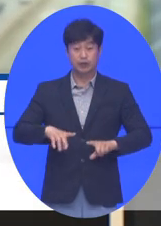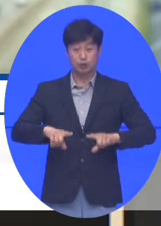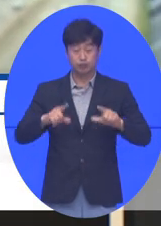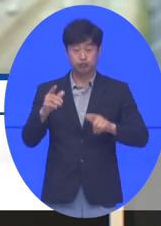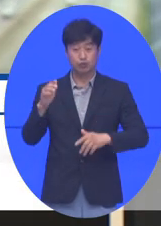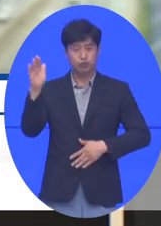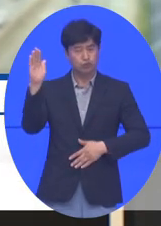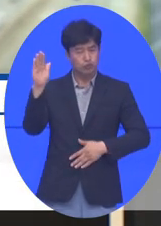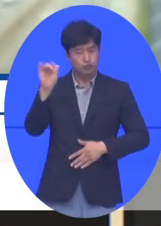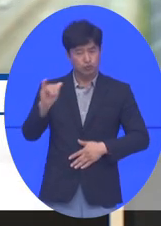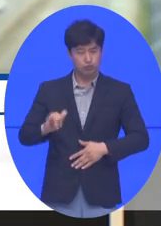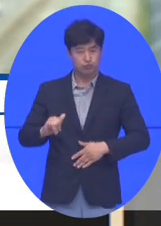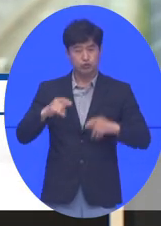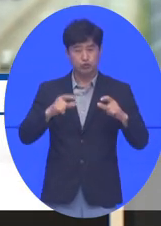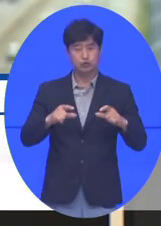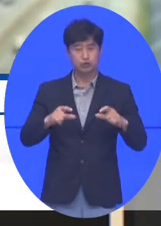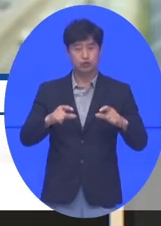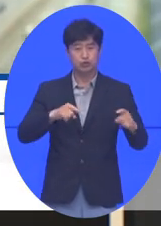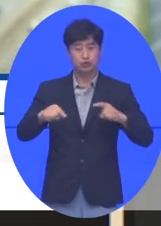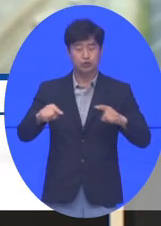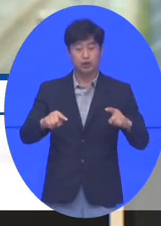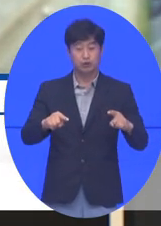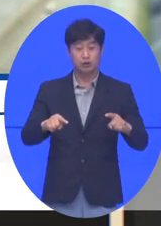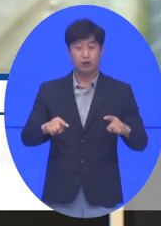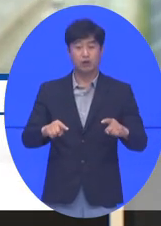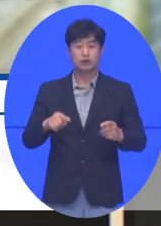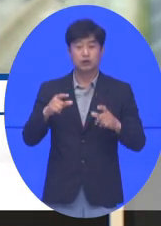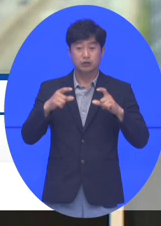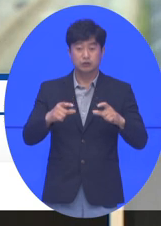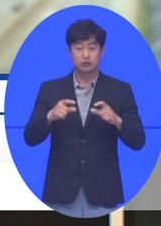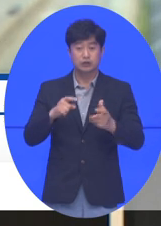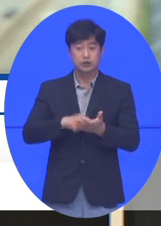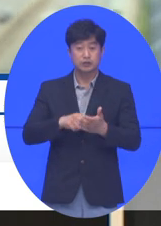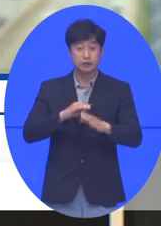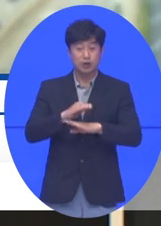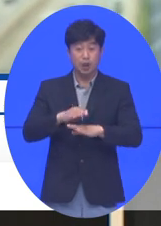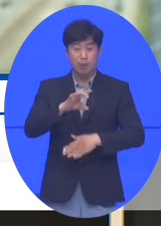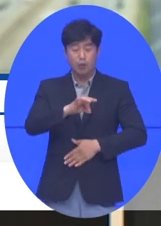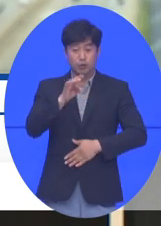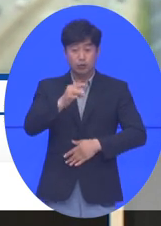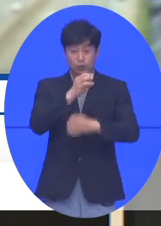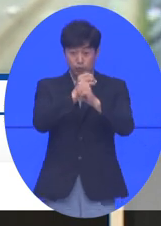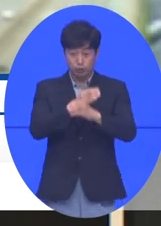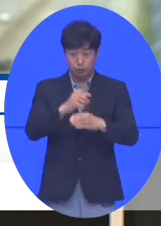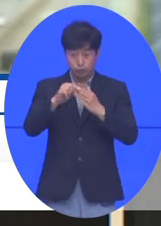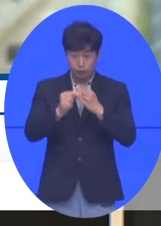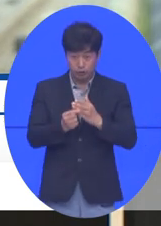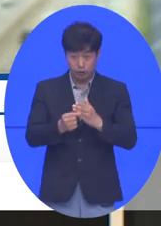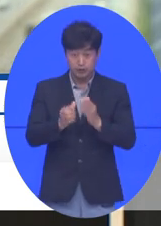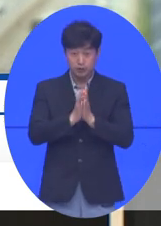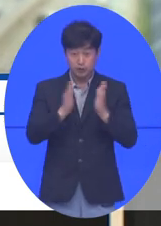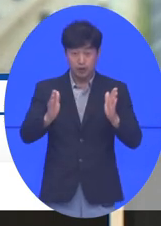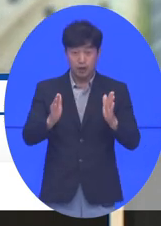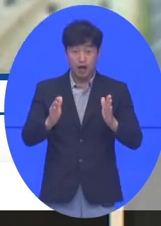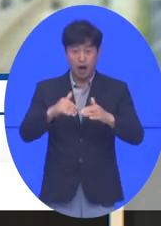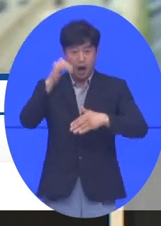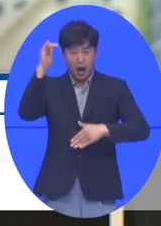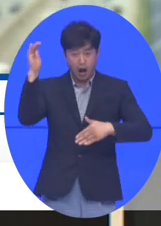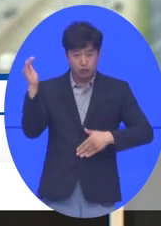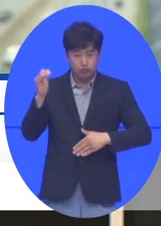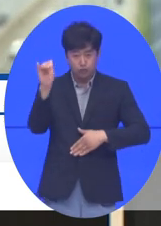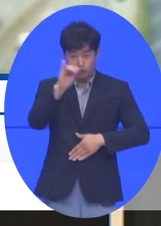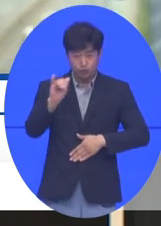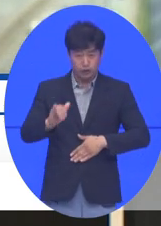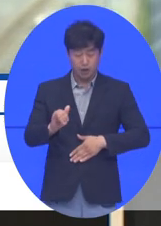24년부터 전국 지자체가 광역 긴급 차량 우선 신호 시스템을 도입하여 대한민국 전체가 유기적인 재난 대응 응급